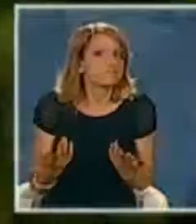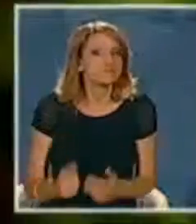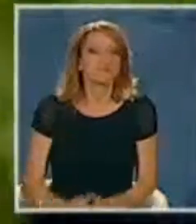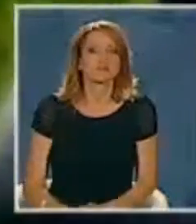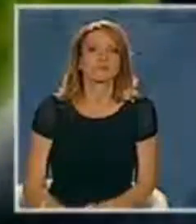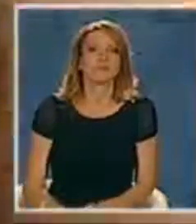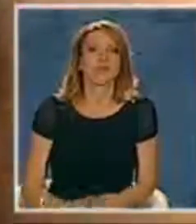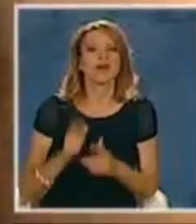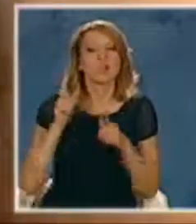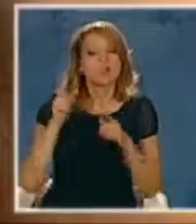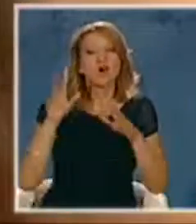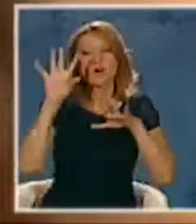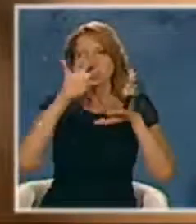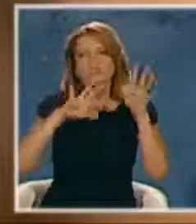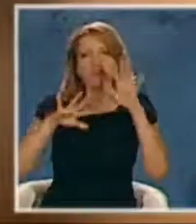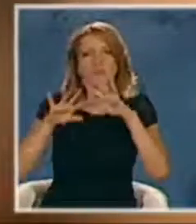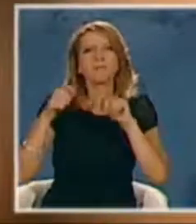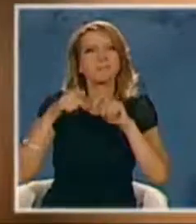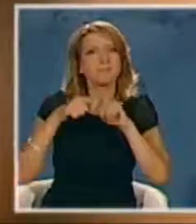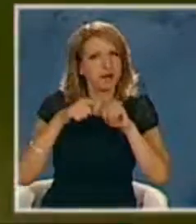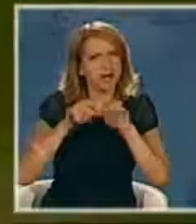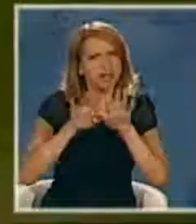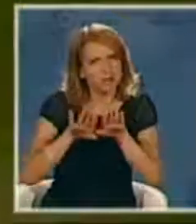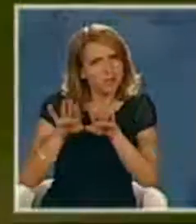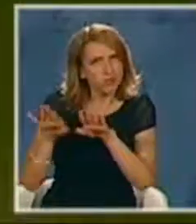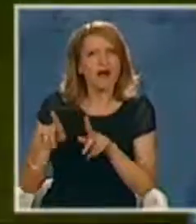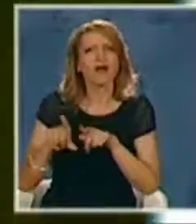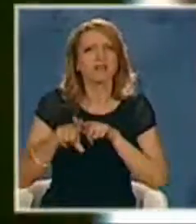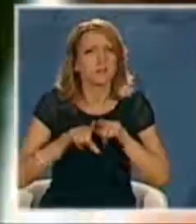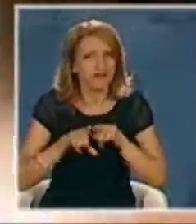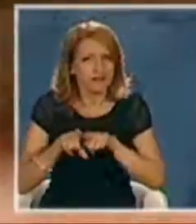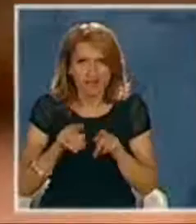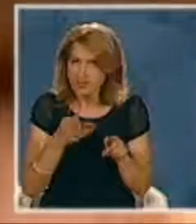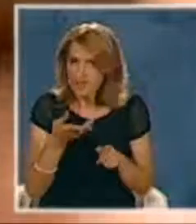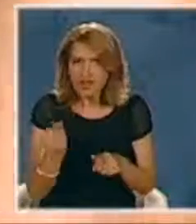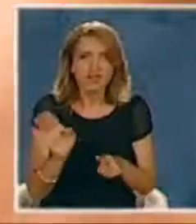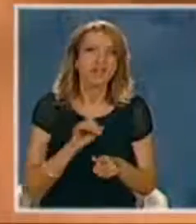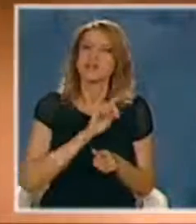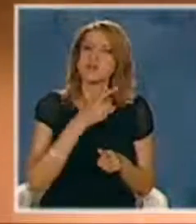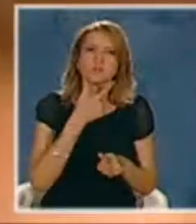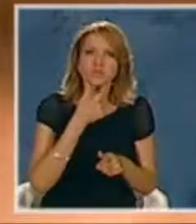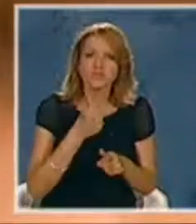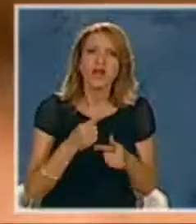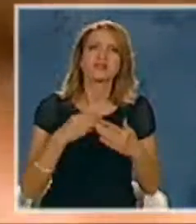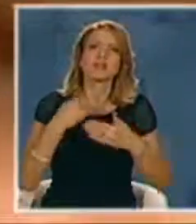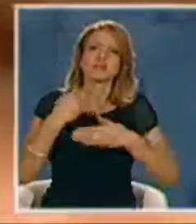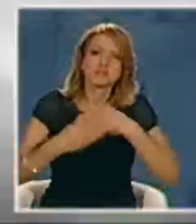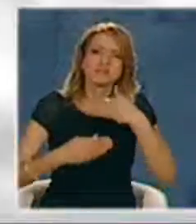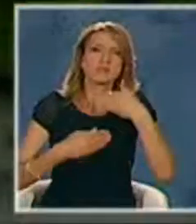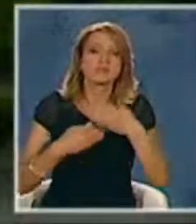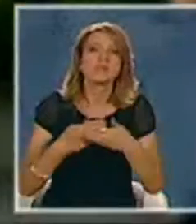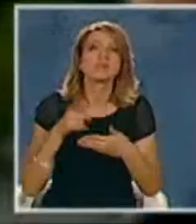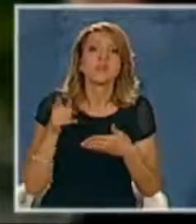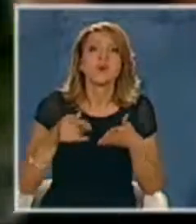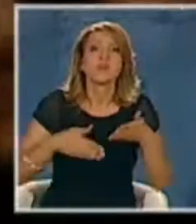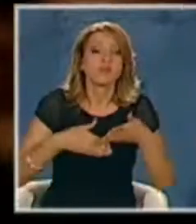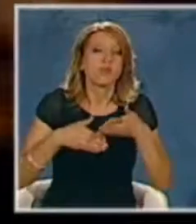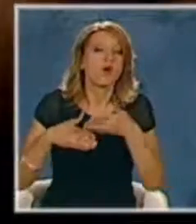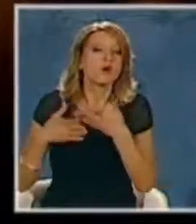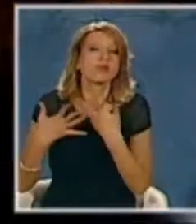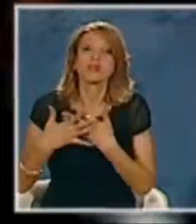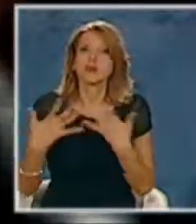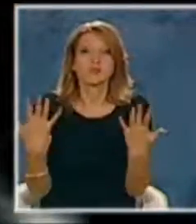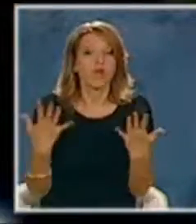Предсказанията си Роберто прави и за приятели, и за непознати. А година след година списъкът с хора, на които е помогнал, става